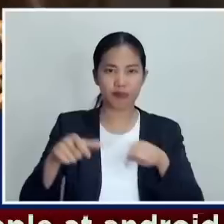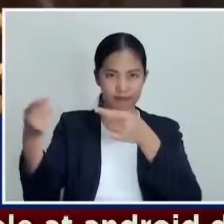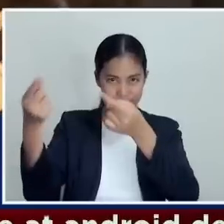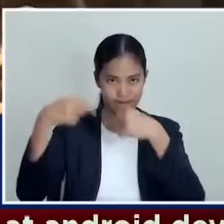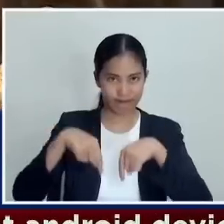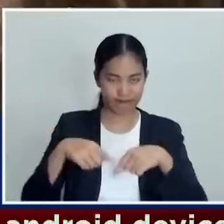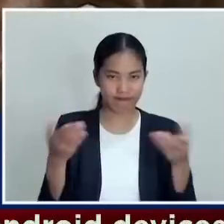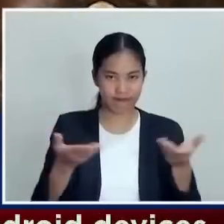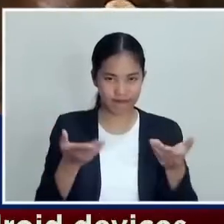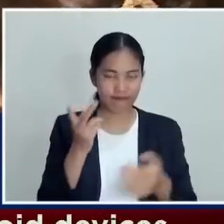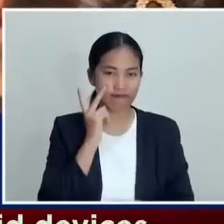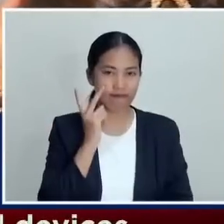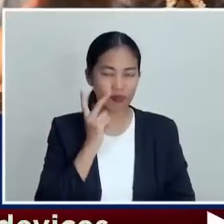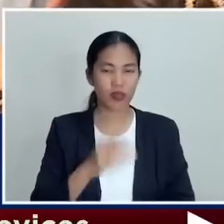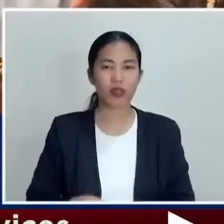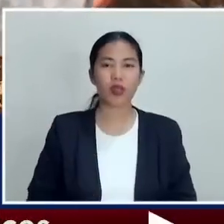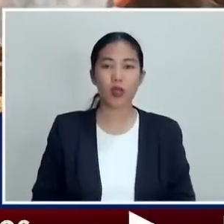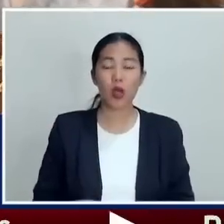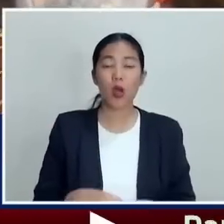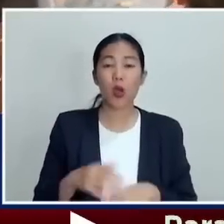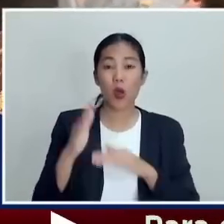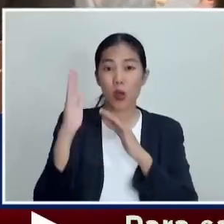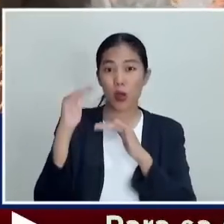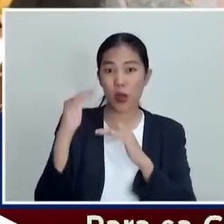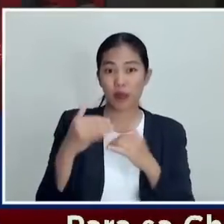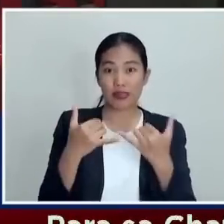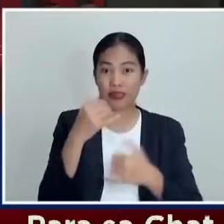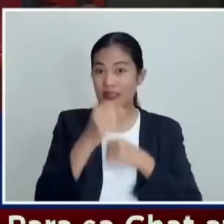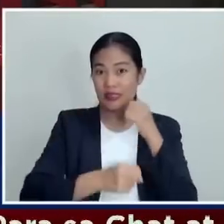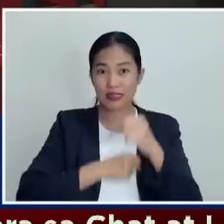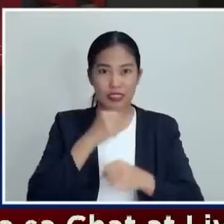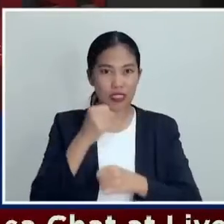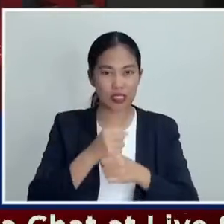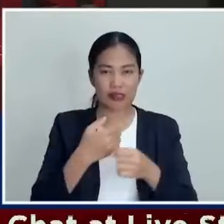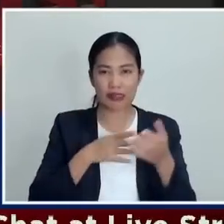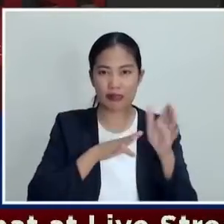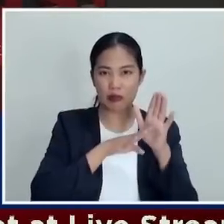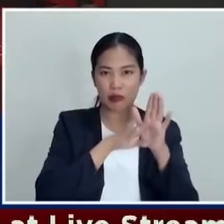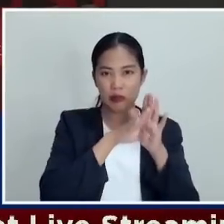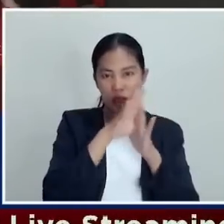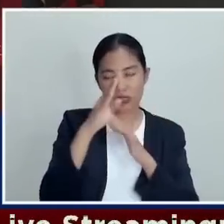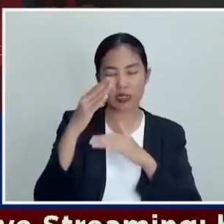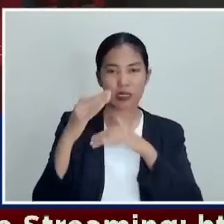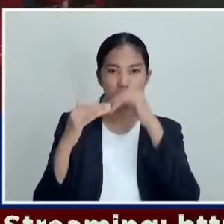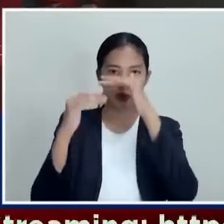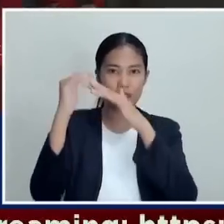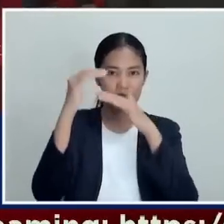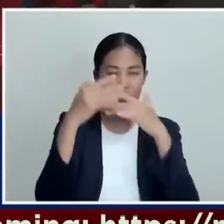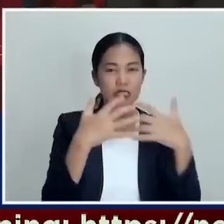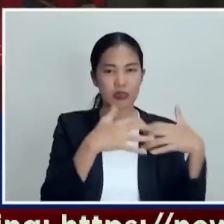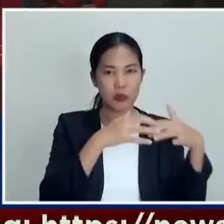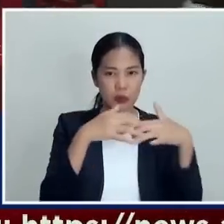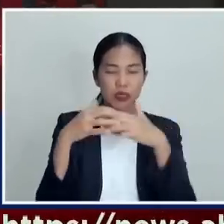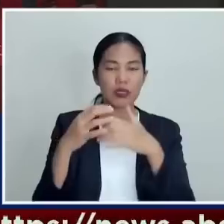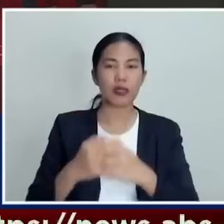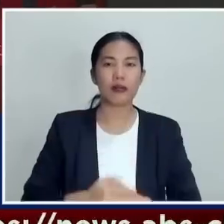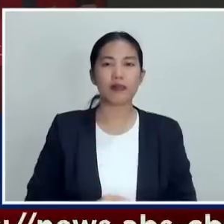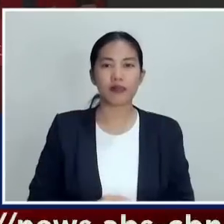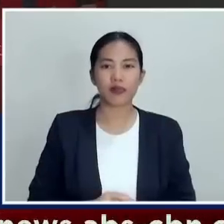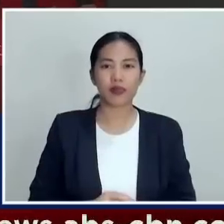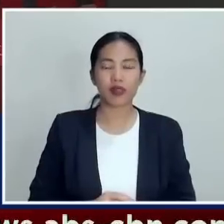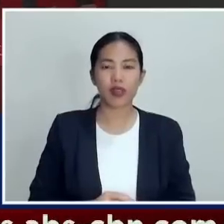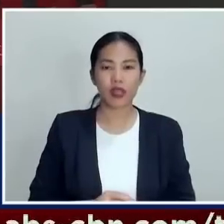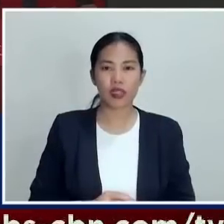konstruksyon ngayong taon sa kabila ng inflation. Our exhibitors, our stakeholders are trying their best like to keep the